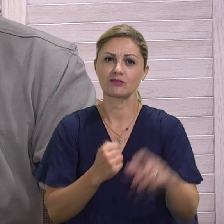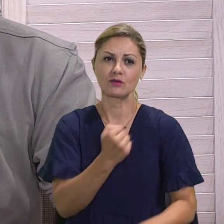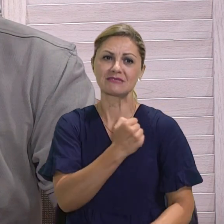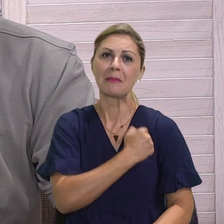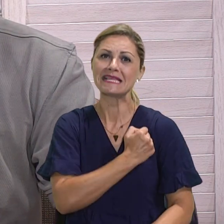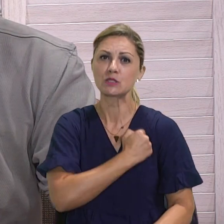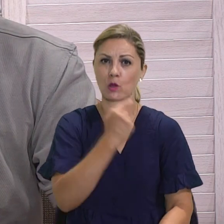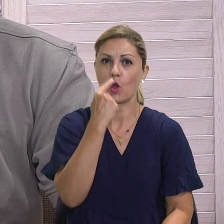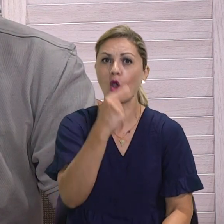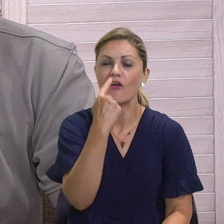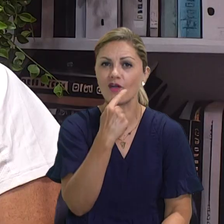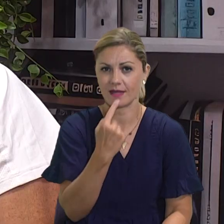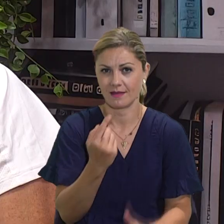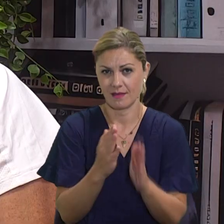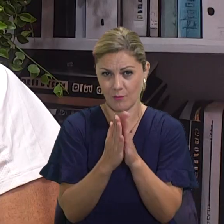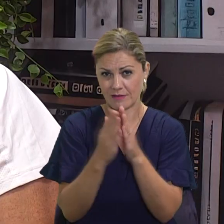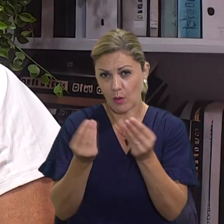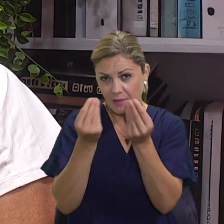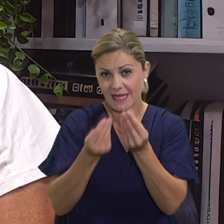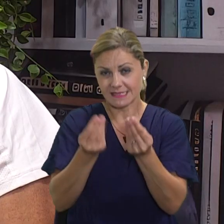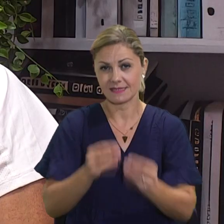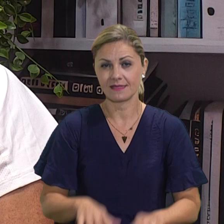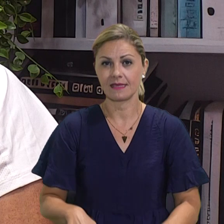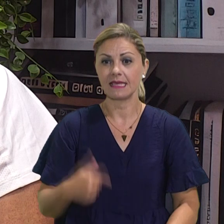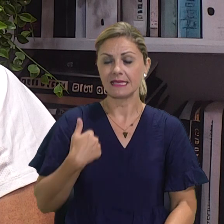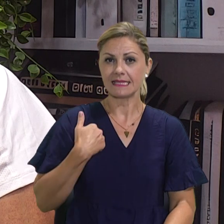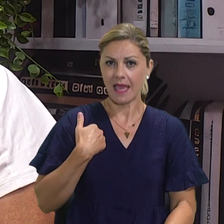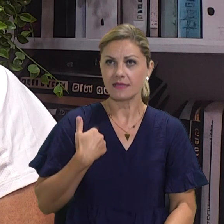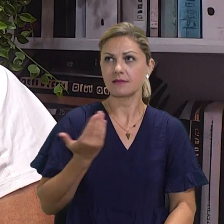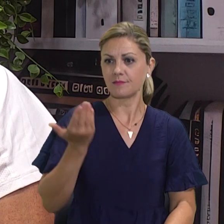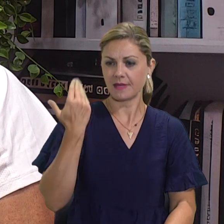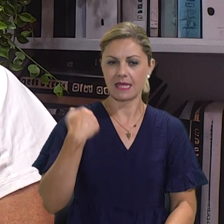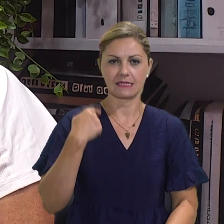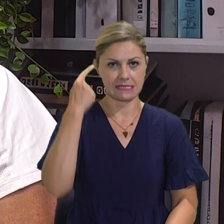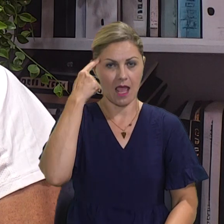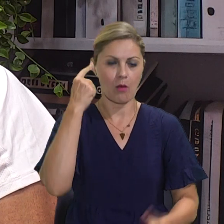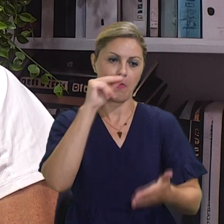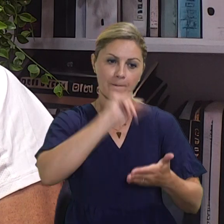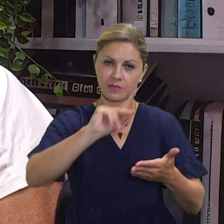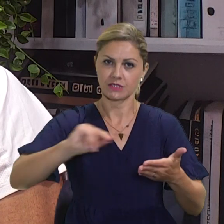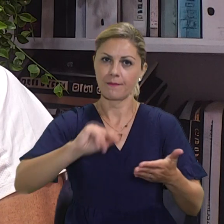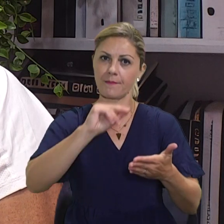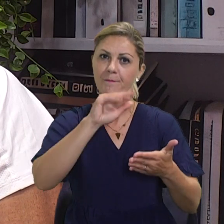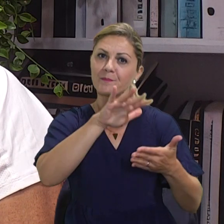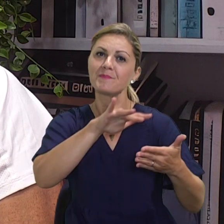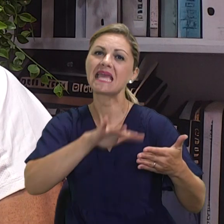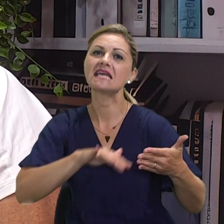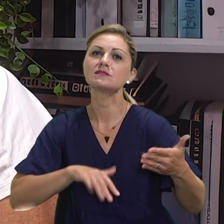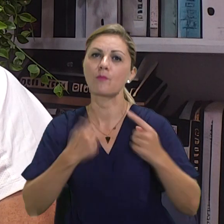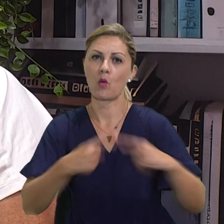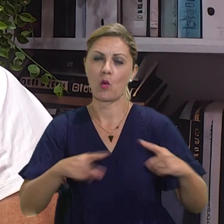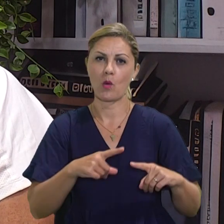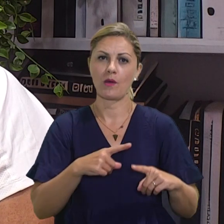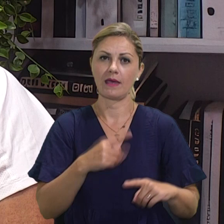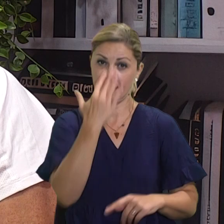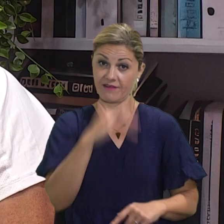dijalekta? Kad vi pogledate, ja sam često puta zna napisati pjesmu na standardnu i onda istu takvu